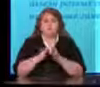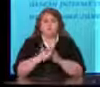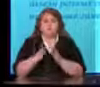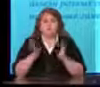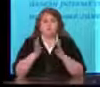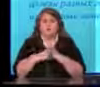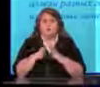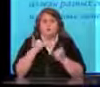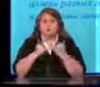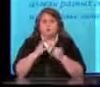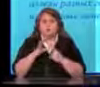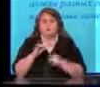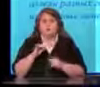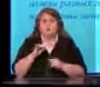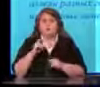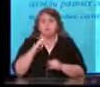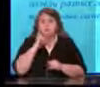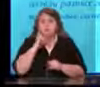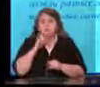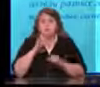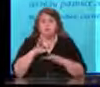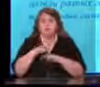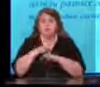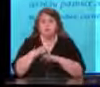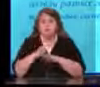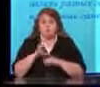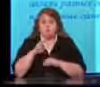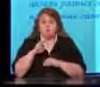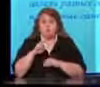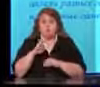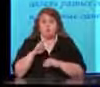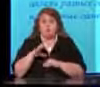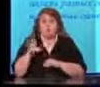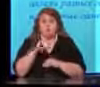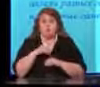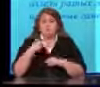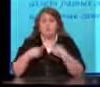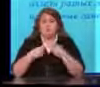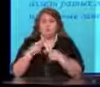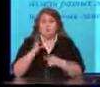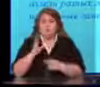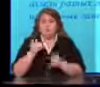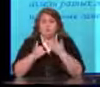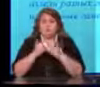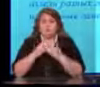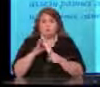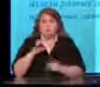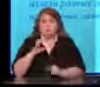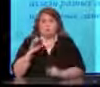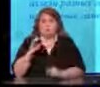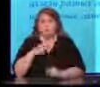скрещивании желтых и гладких семян с зелеными и морщинистыми семенами, все первое поколение у нас будет желтыми и гладкими